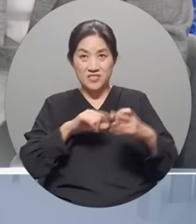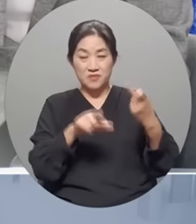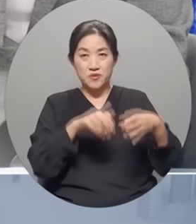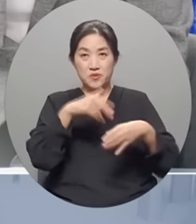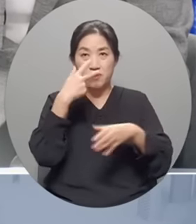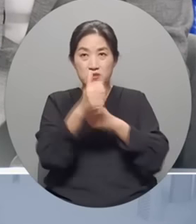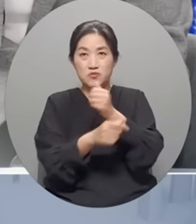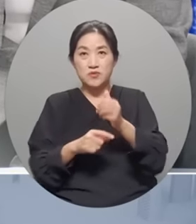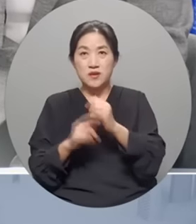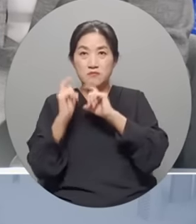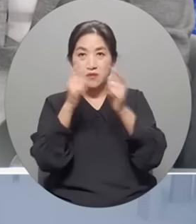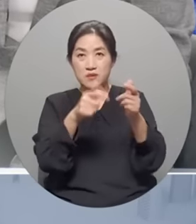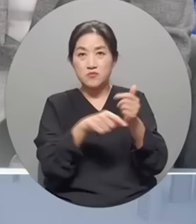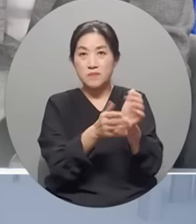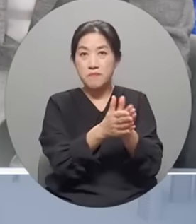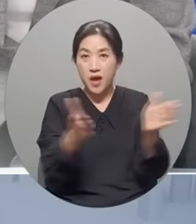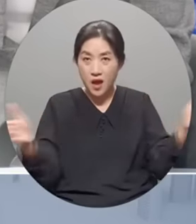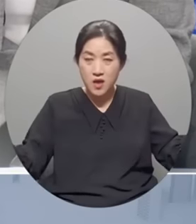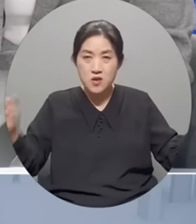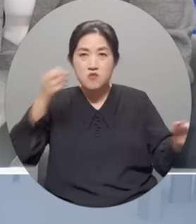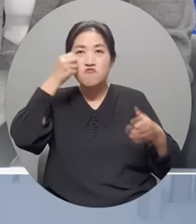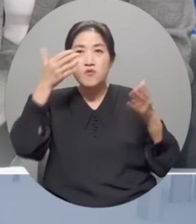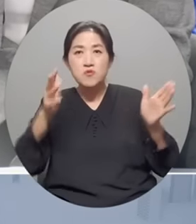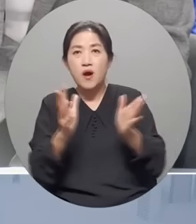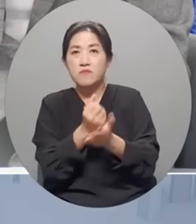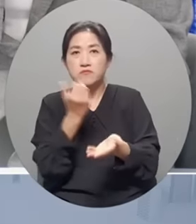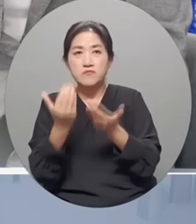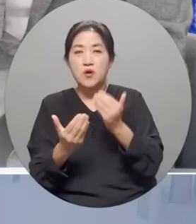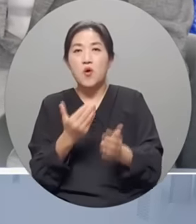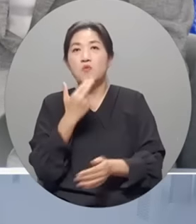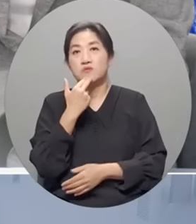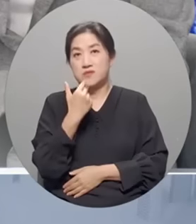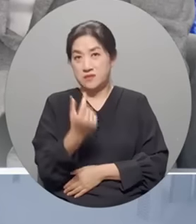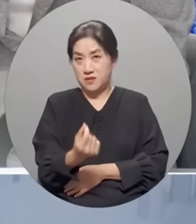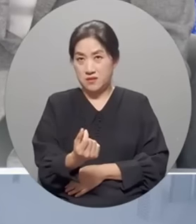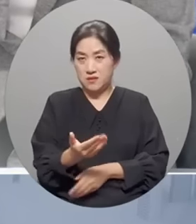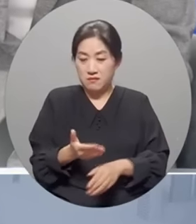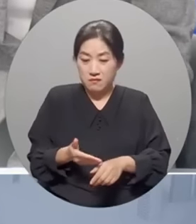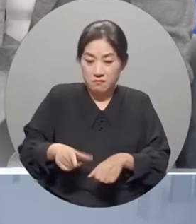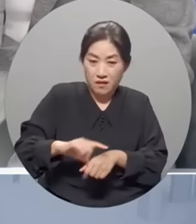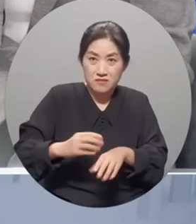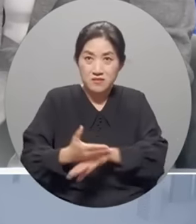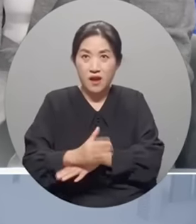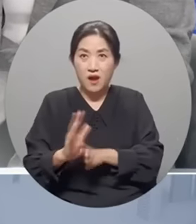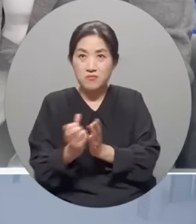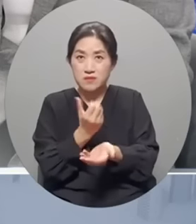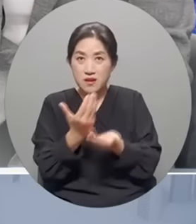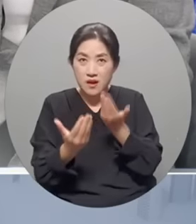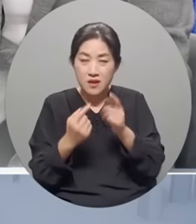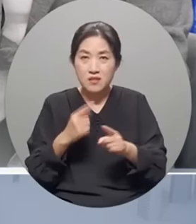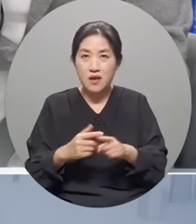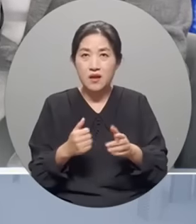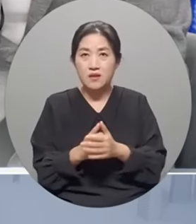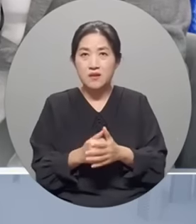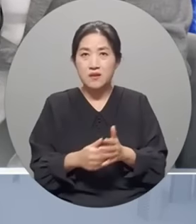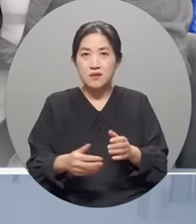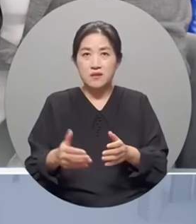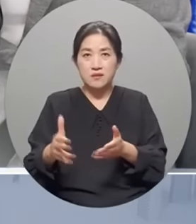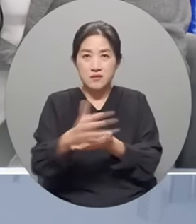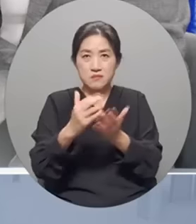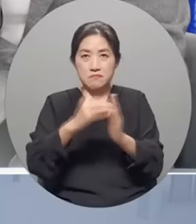수사 의뢰로 수사가 시작됐지만 9개월 동안 압수수색은 없었고요. 뒤늦게 압수수색에 나섰다가 짐을 이미